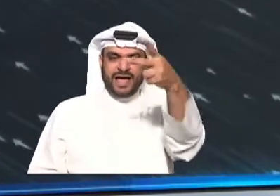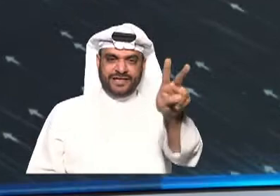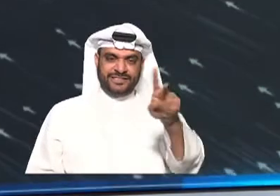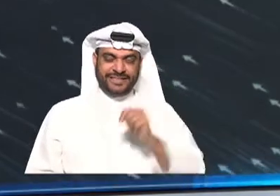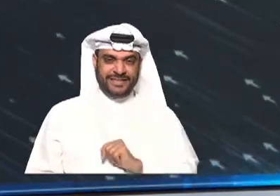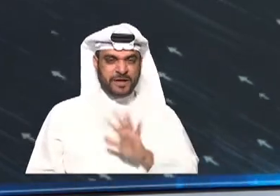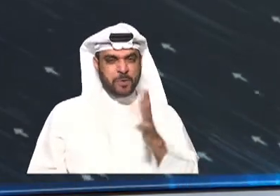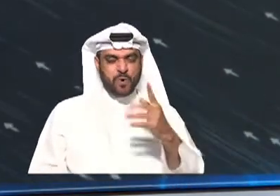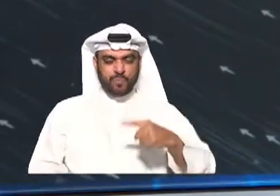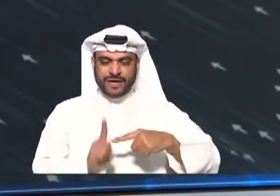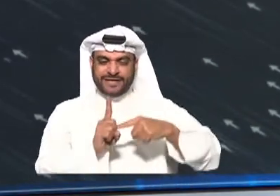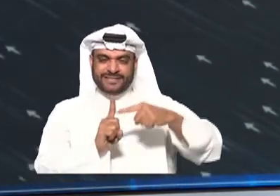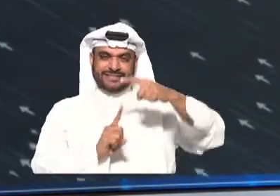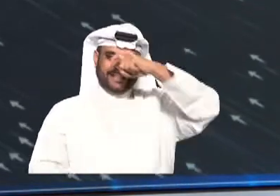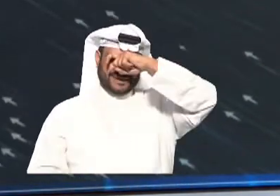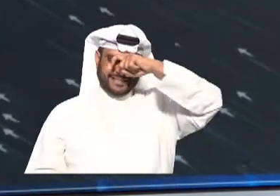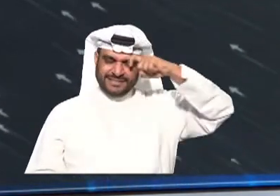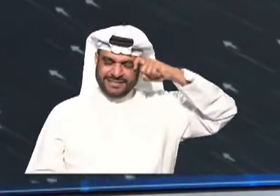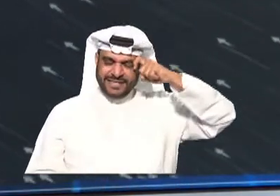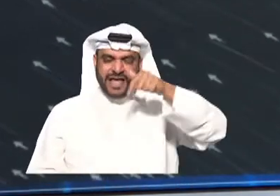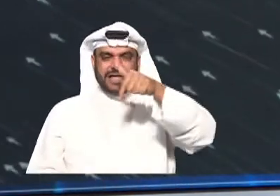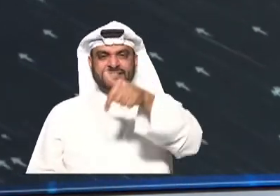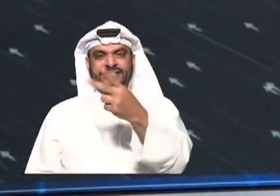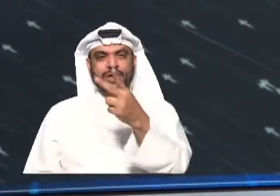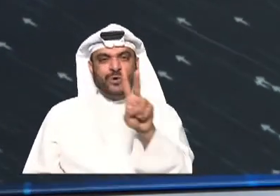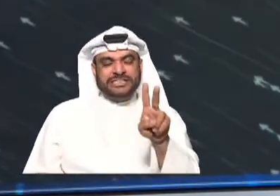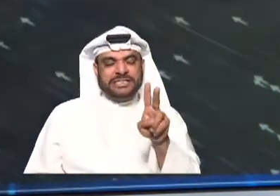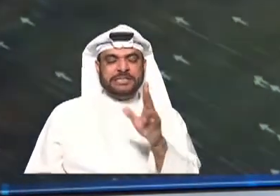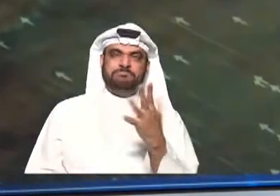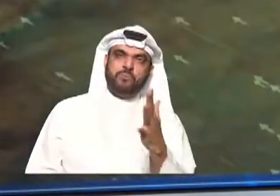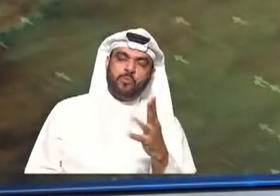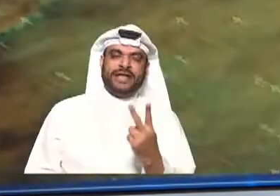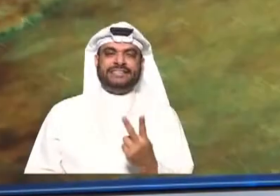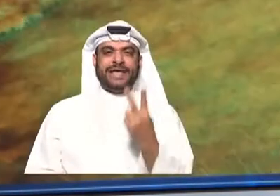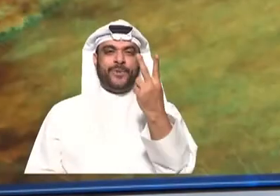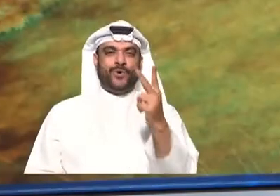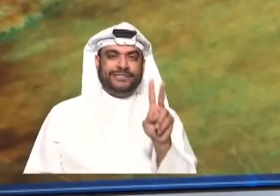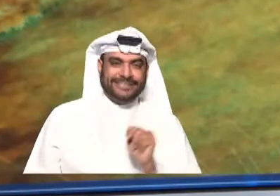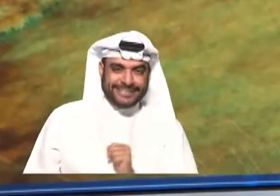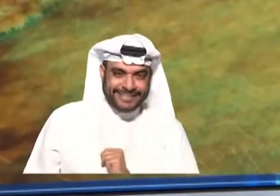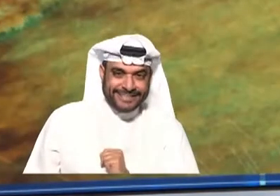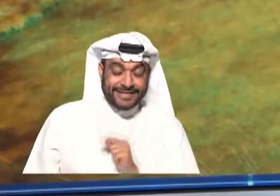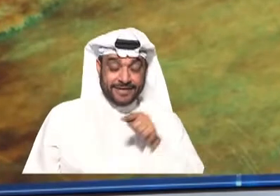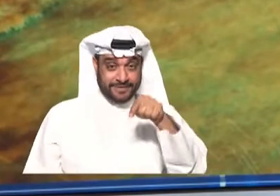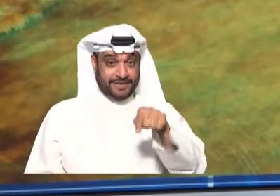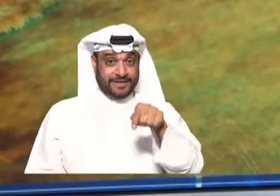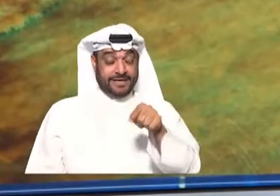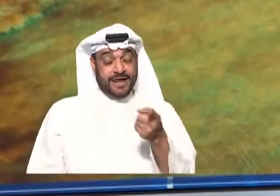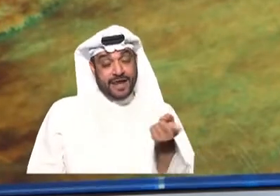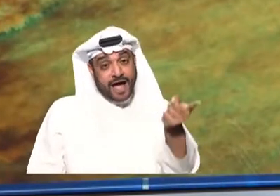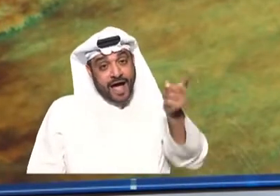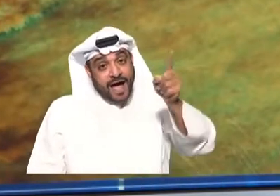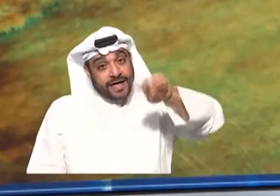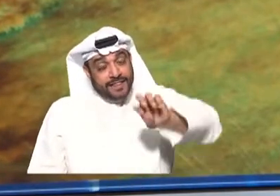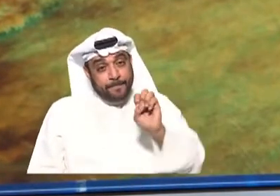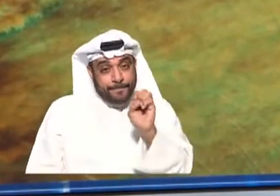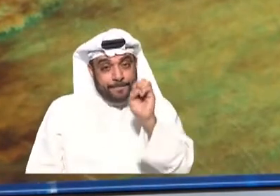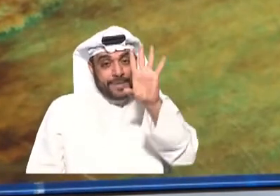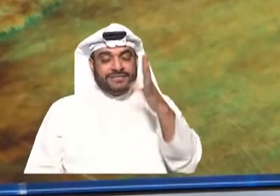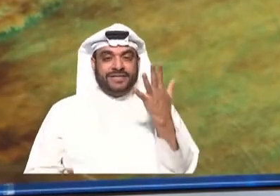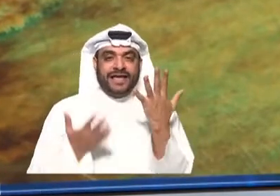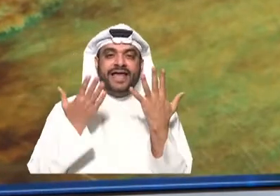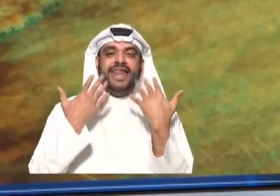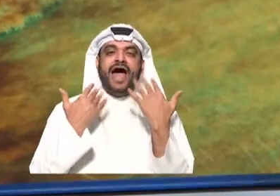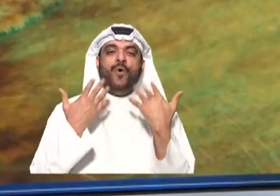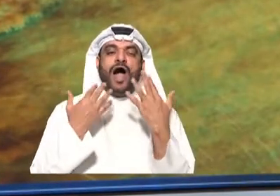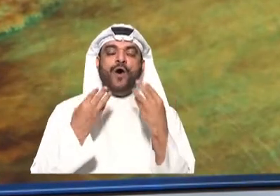الحرارة ما بين 26 إلى 27 درجة مئوية. متوقع أن هذه الأجواء راح تستمر معنا حتى صباح يوم الغد، رياح جنوبية شرقية